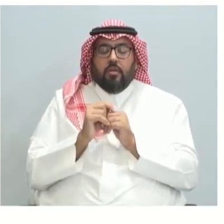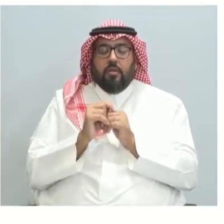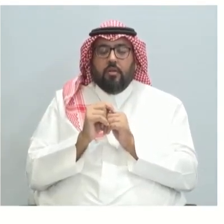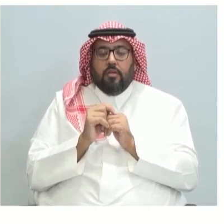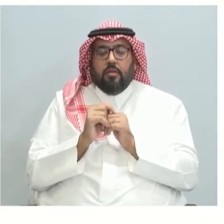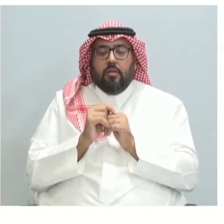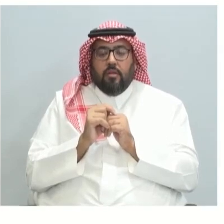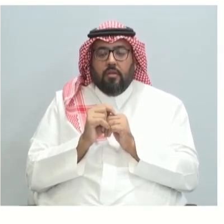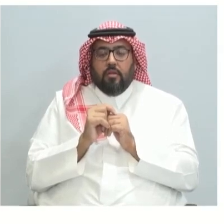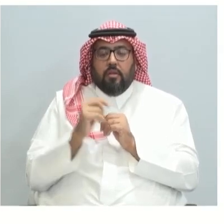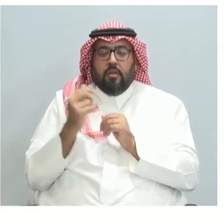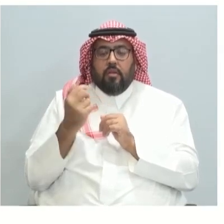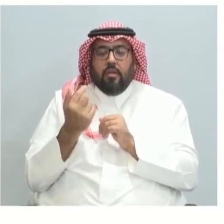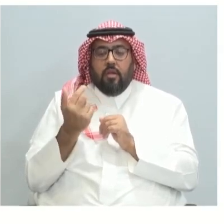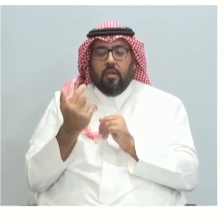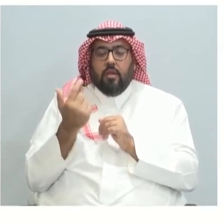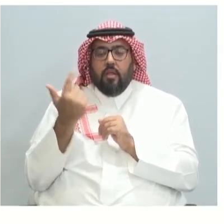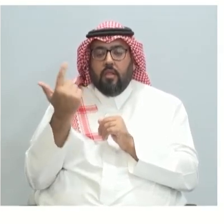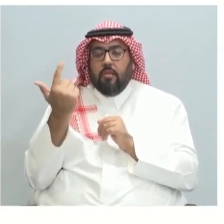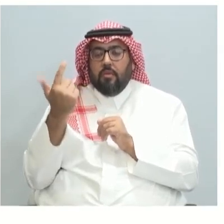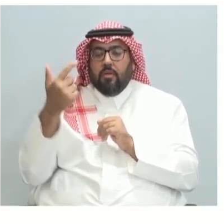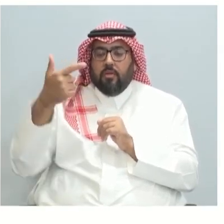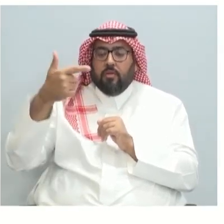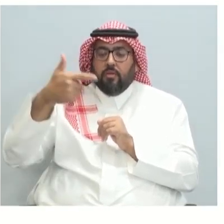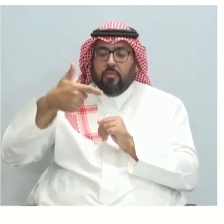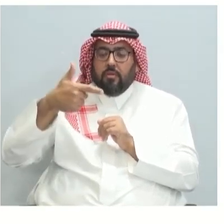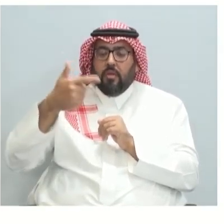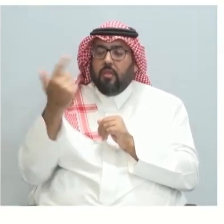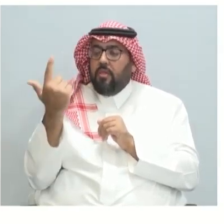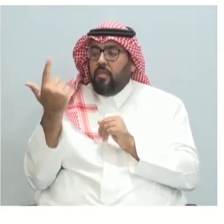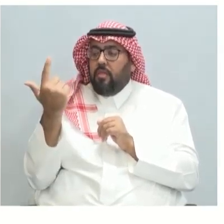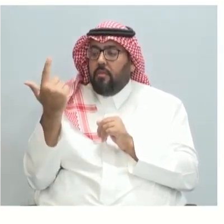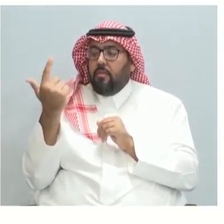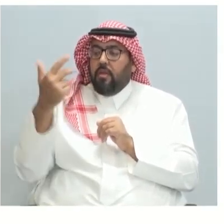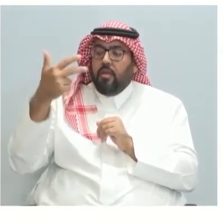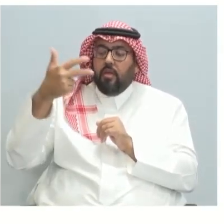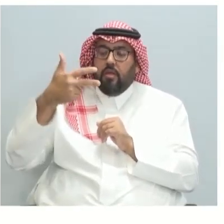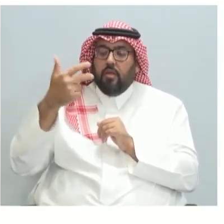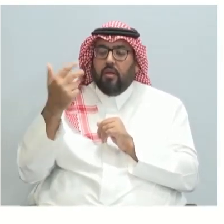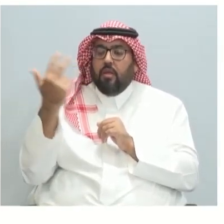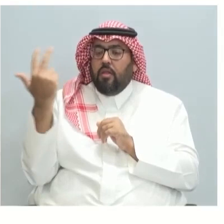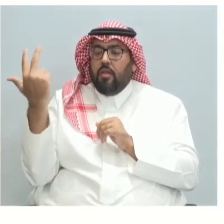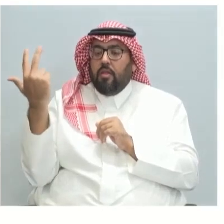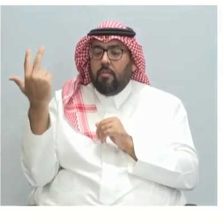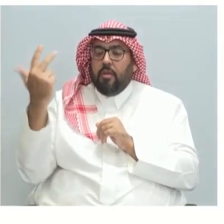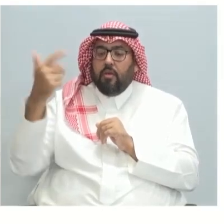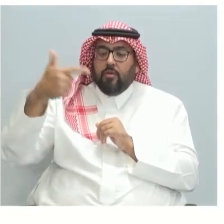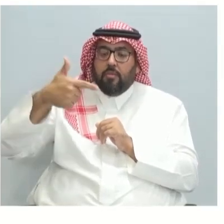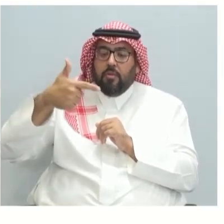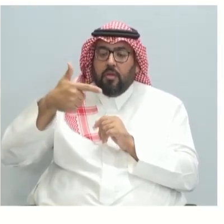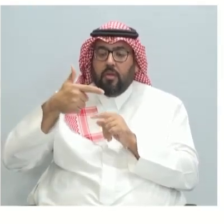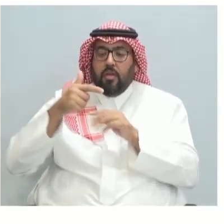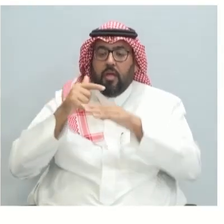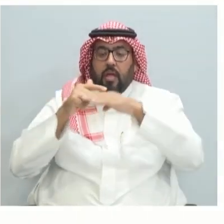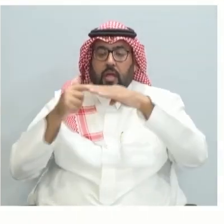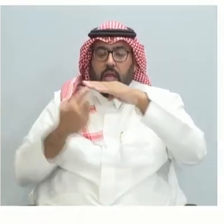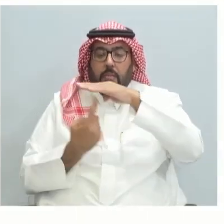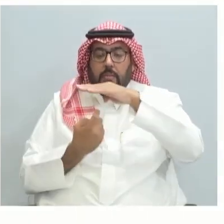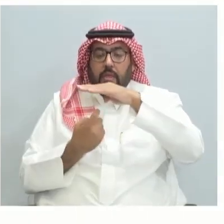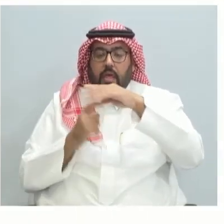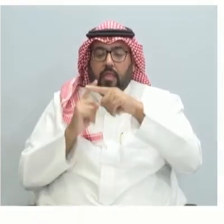نكتب 78 على 100 ككسر اعتيادي نضربها في 360 درجه ما هو ناتج هذا الضرب